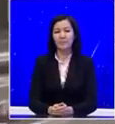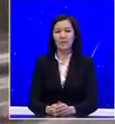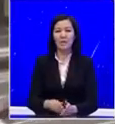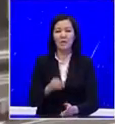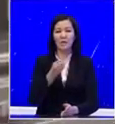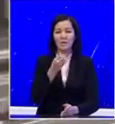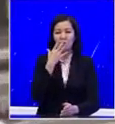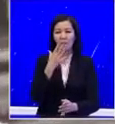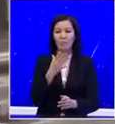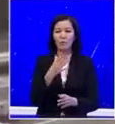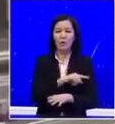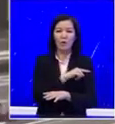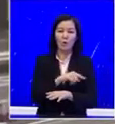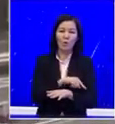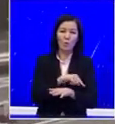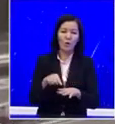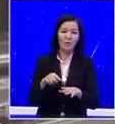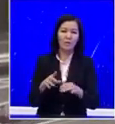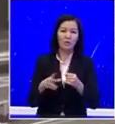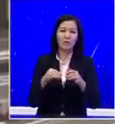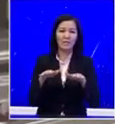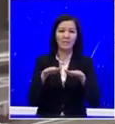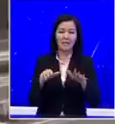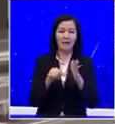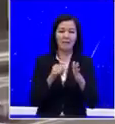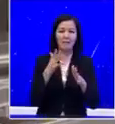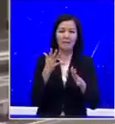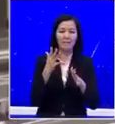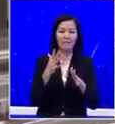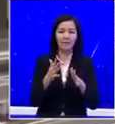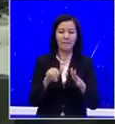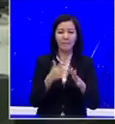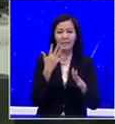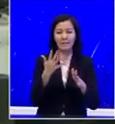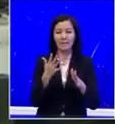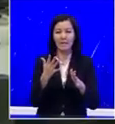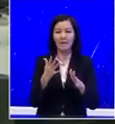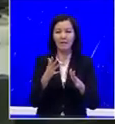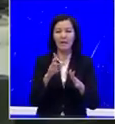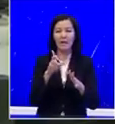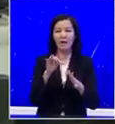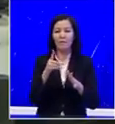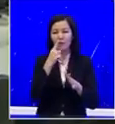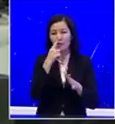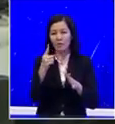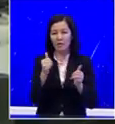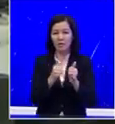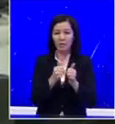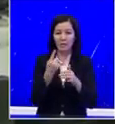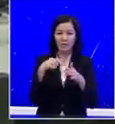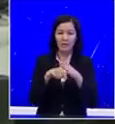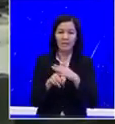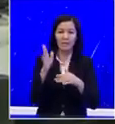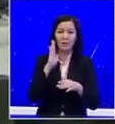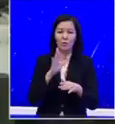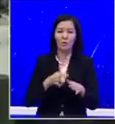Жапония жағалауында қуатты жер сілкінісі болды. 6,5 балдық жер асты дүмпуі Афунато қаласынан 33 шақырым жерден өтіп,